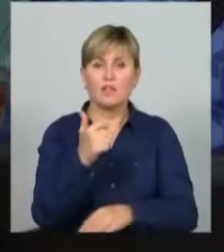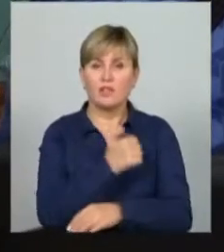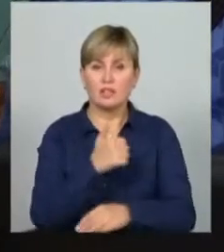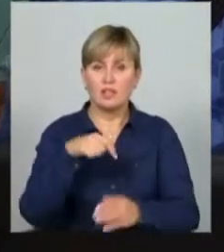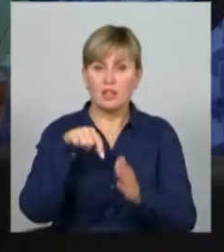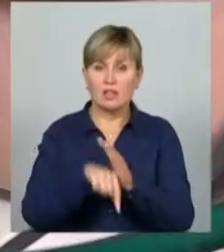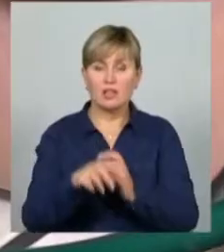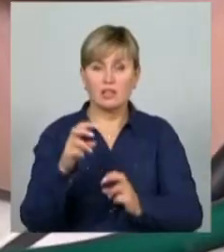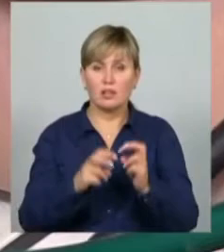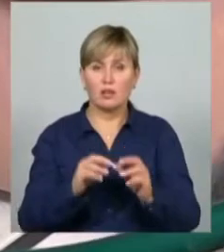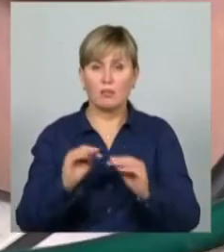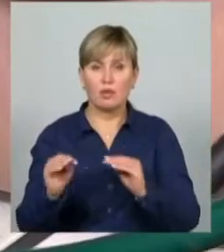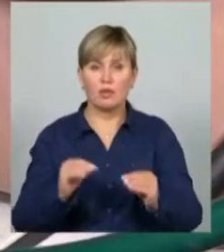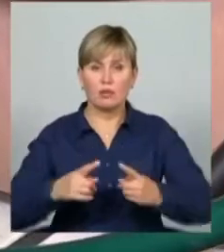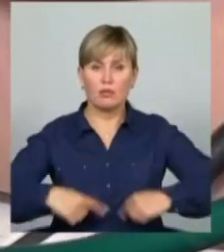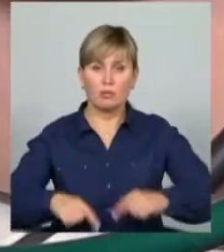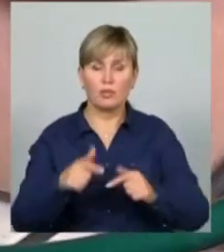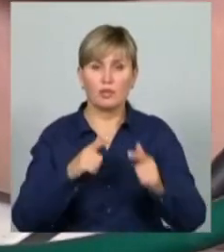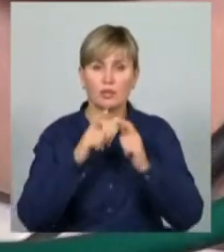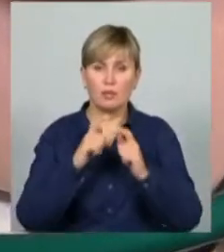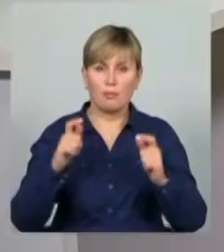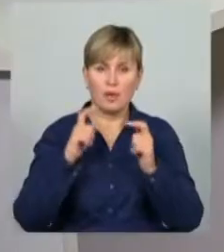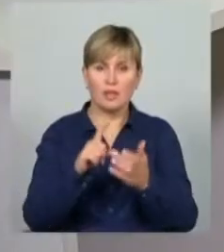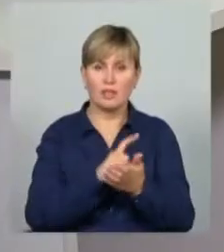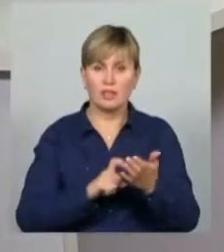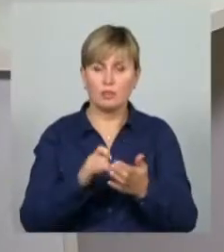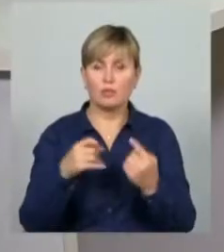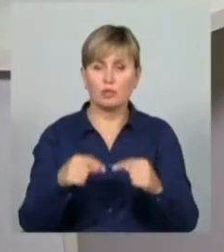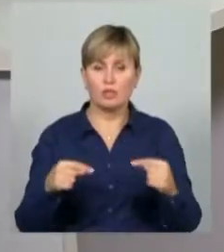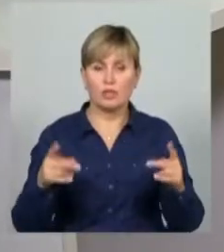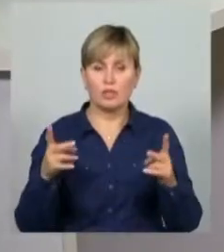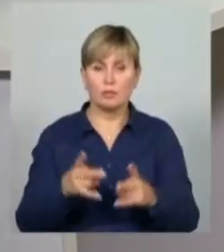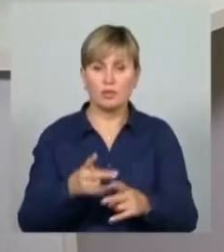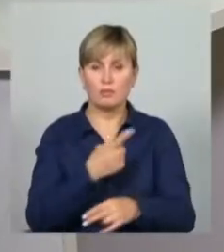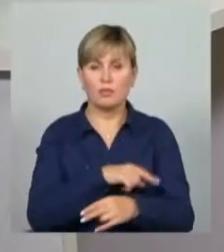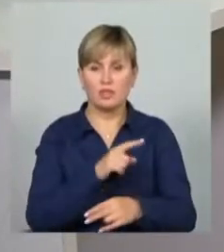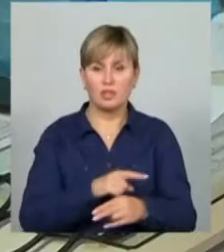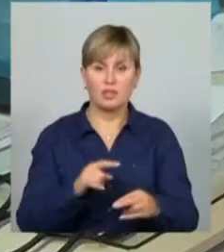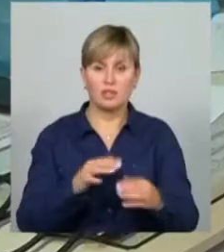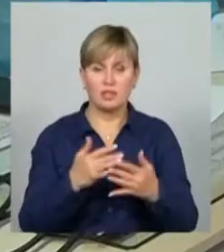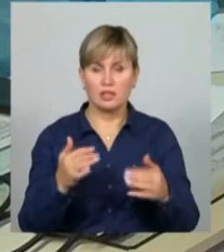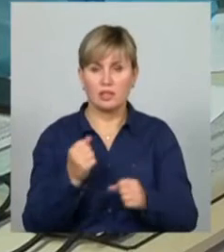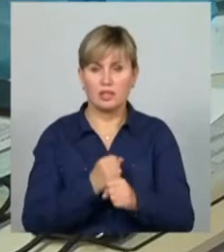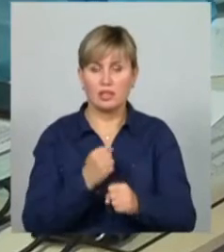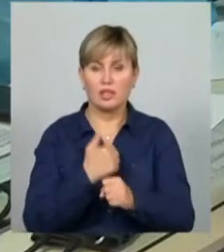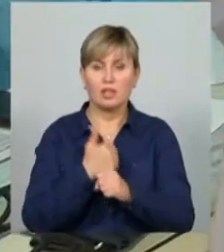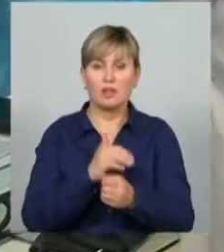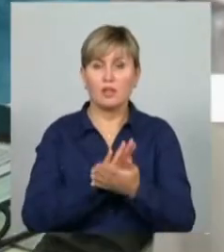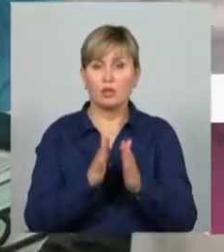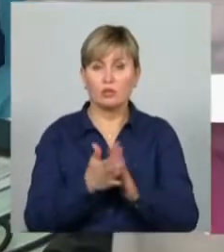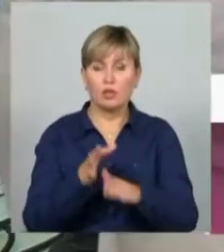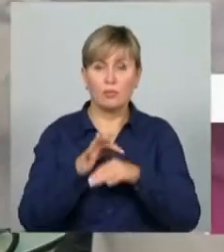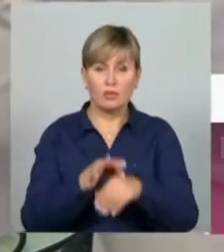стенах предприятия оборудовали пункт, подготовили маски, антисептики и другие необходимые медицинские изделия. Главное условие для